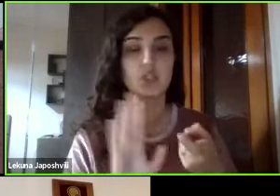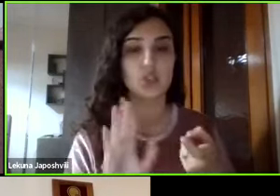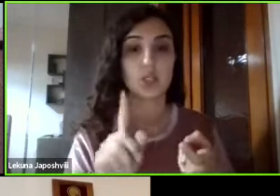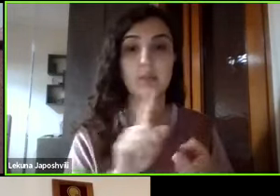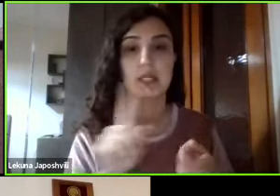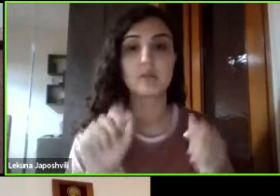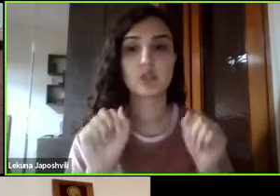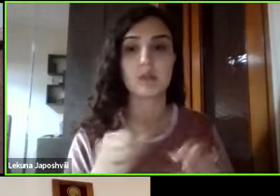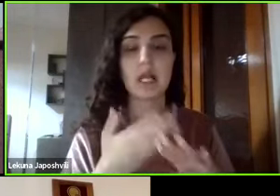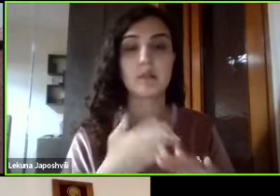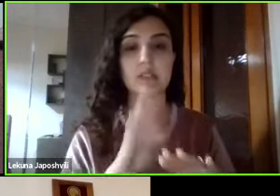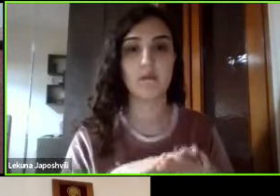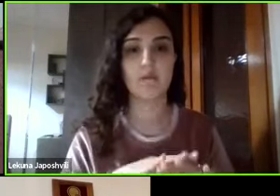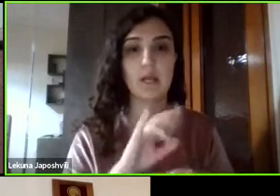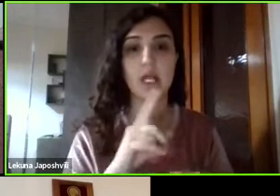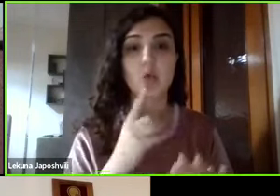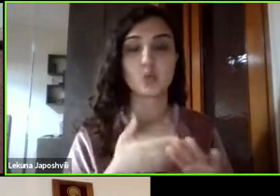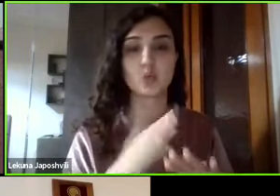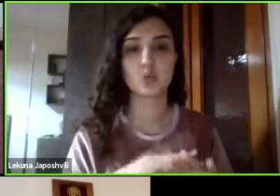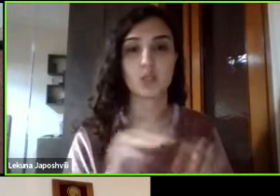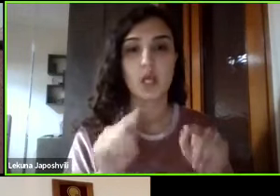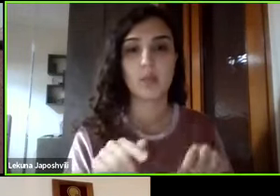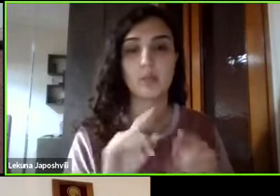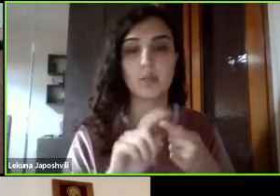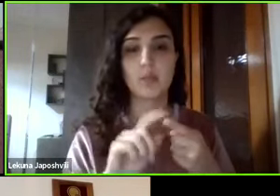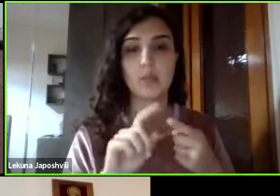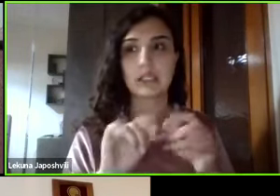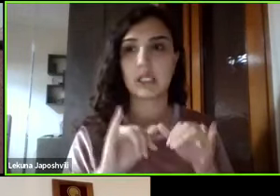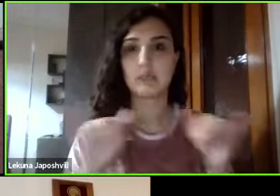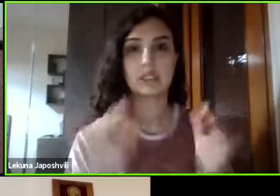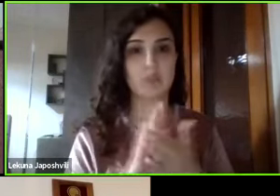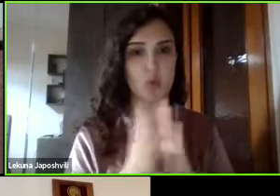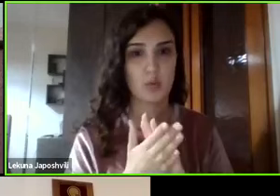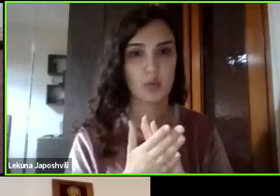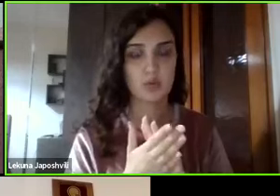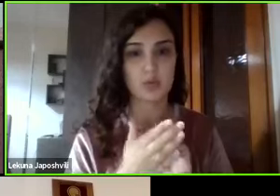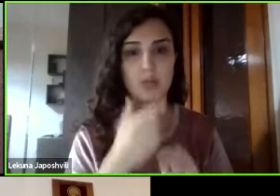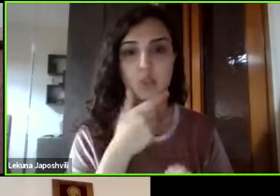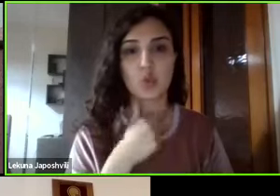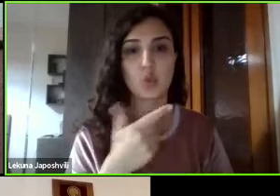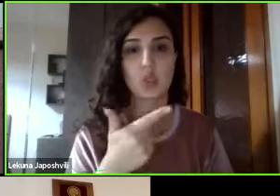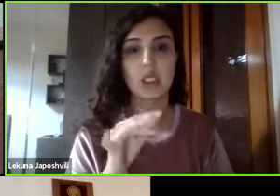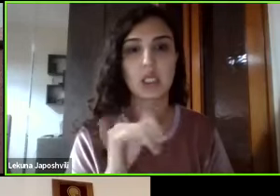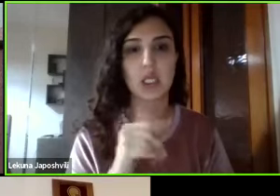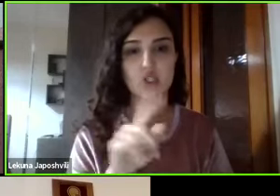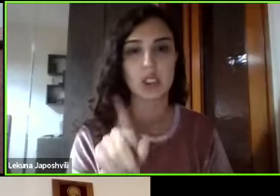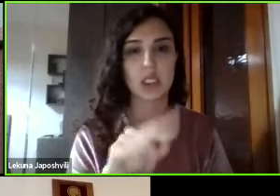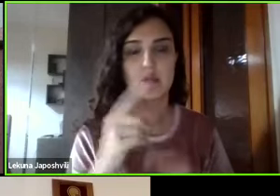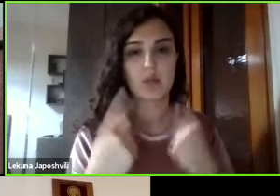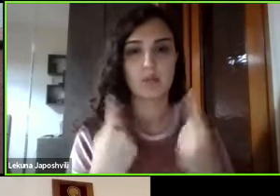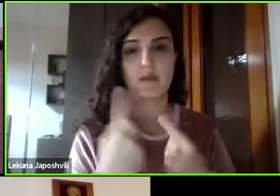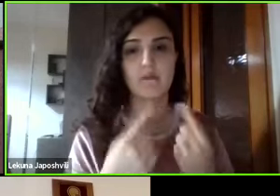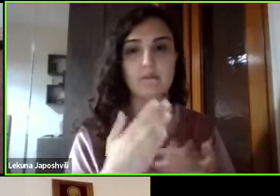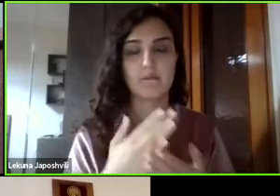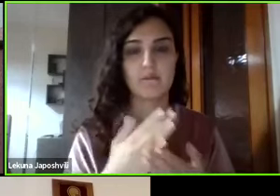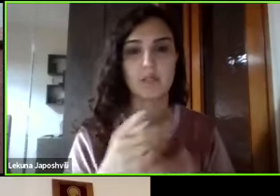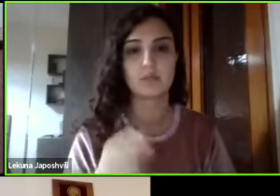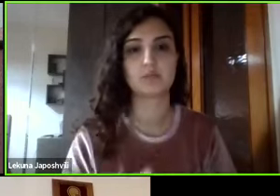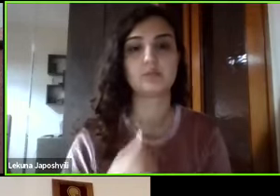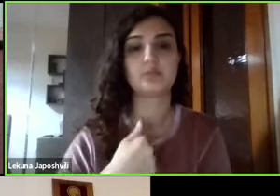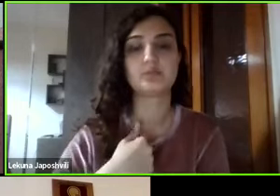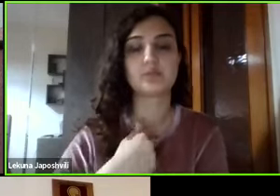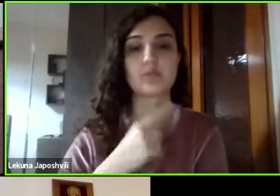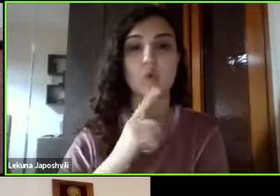შეიძლება გამწვავებდა ან გართულდა აი ამ პანდემიის პირობებში. ბატონო იგი აქ შეკითხვები შემოვიდა და დიხას